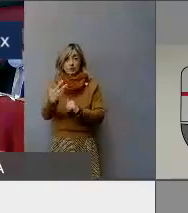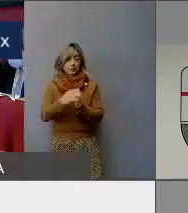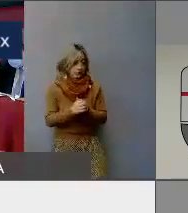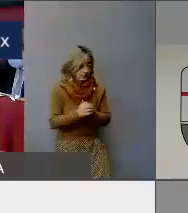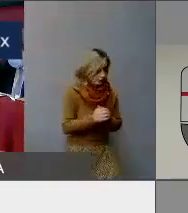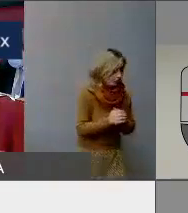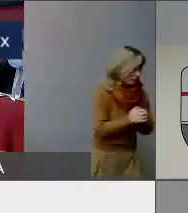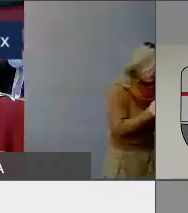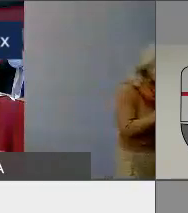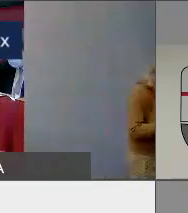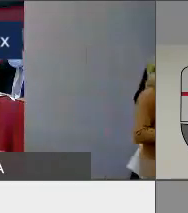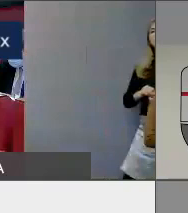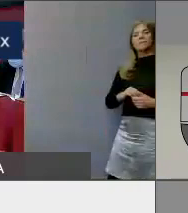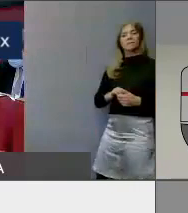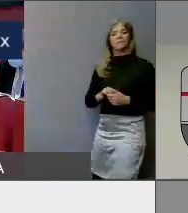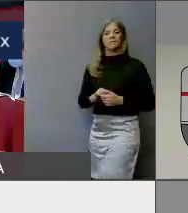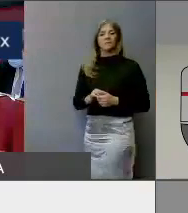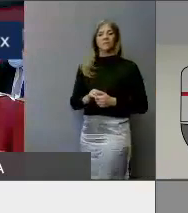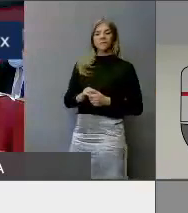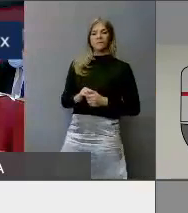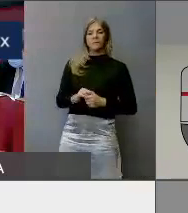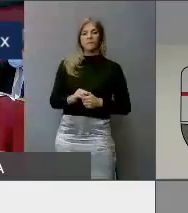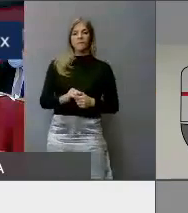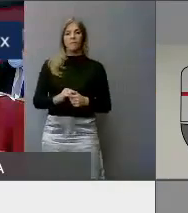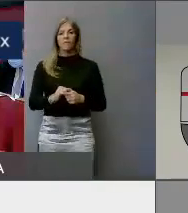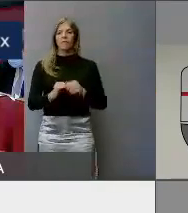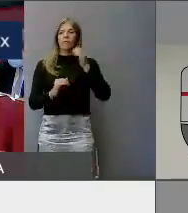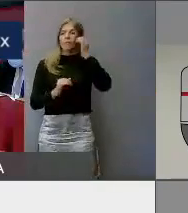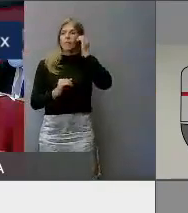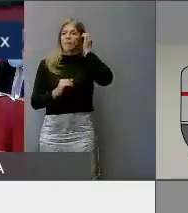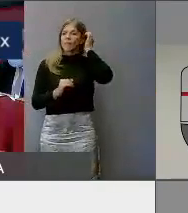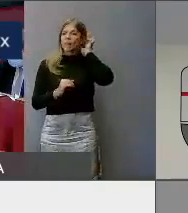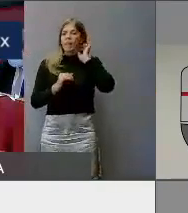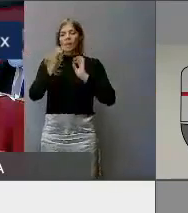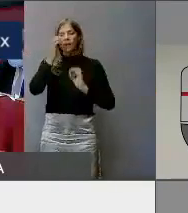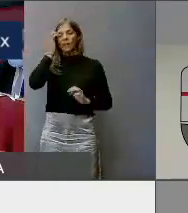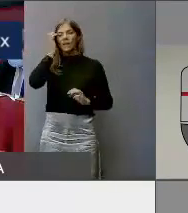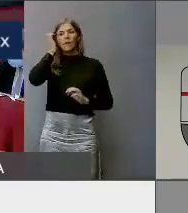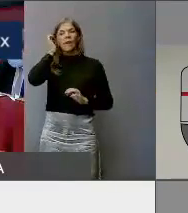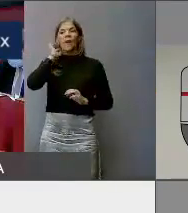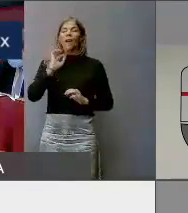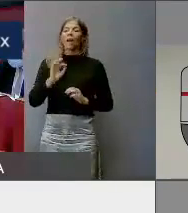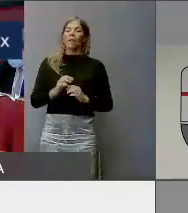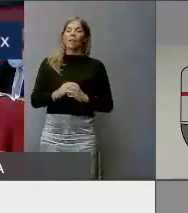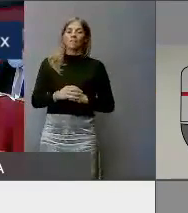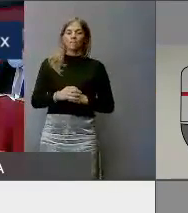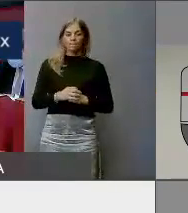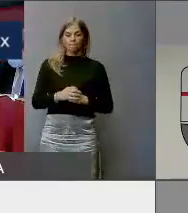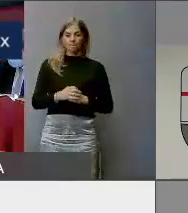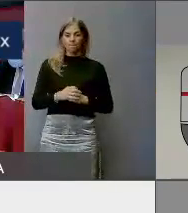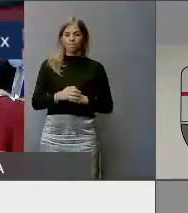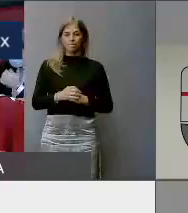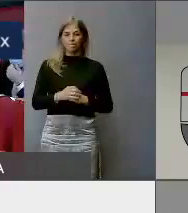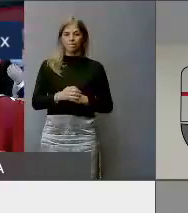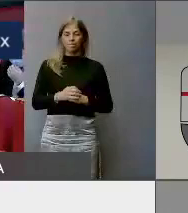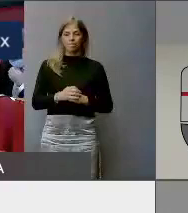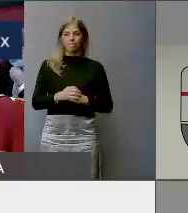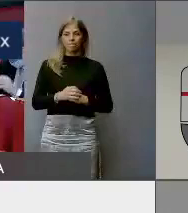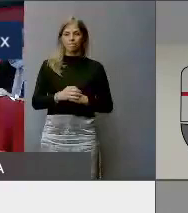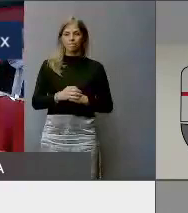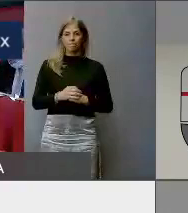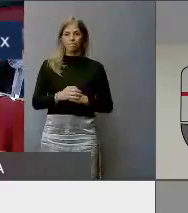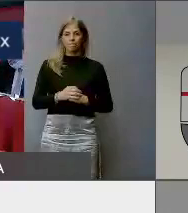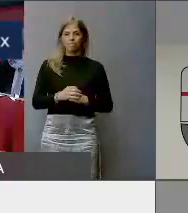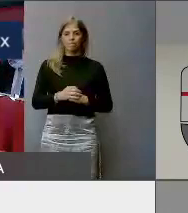allora io torno a dire che è difficile regolamentare che ricordare questo non è un pre dirlo perché su